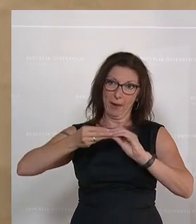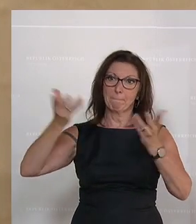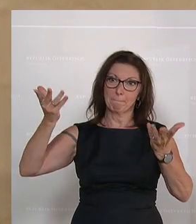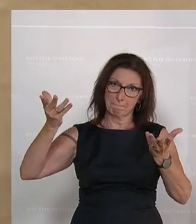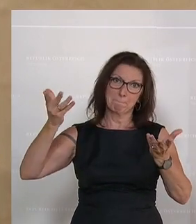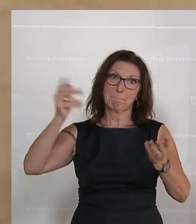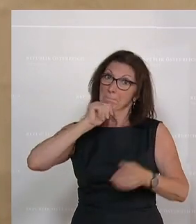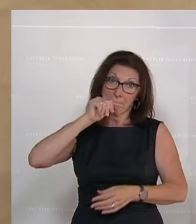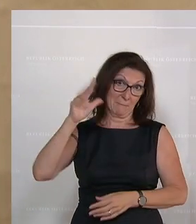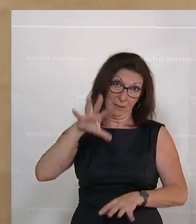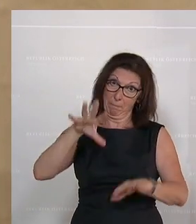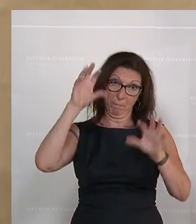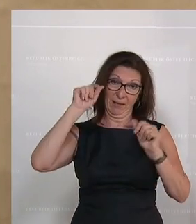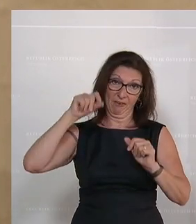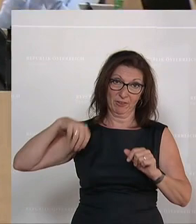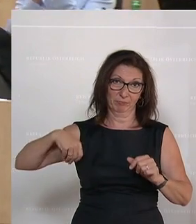verstanden